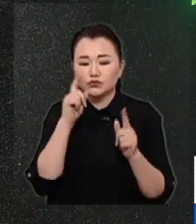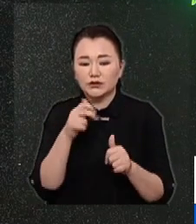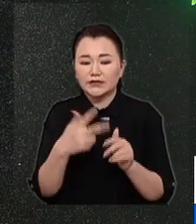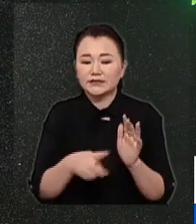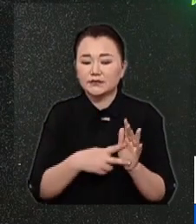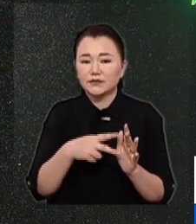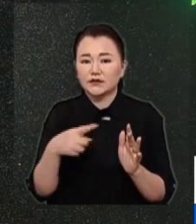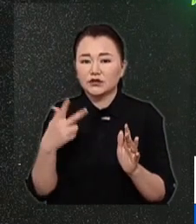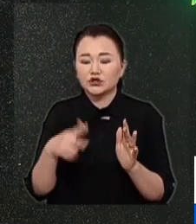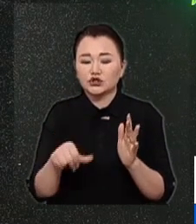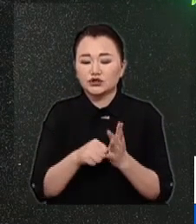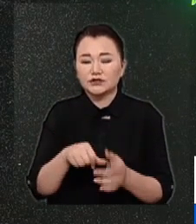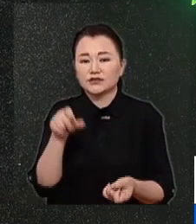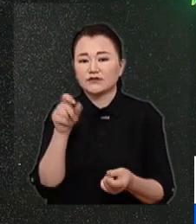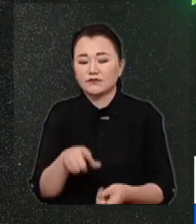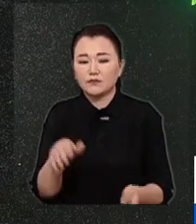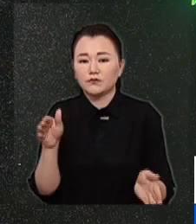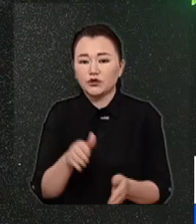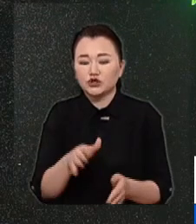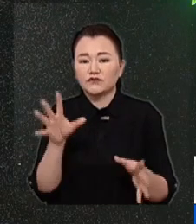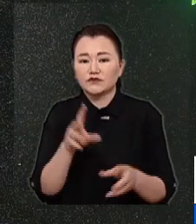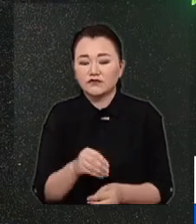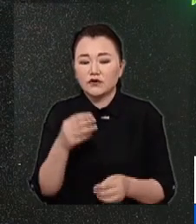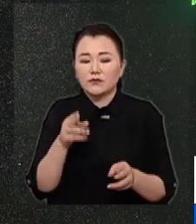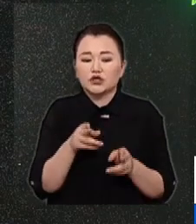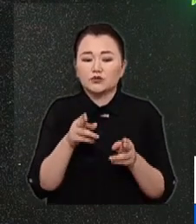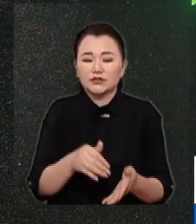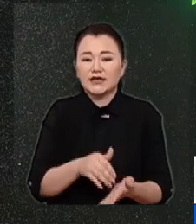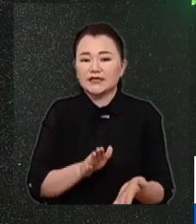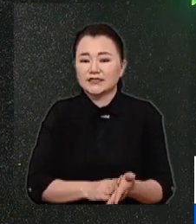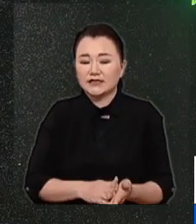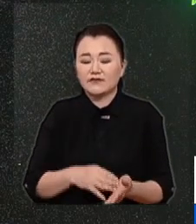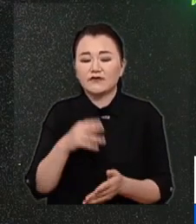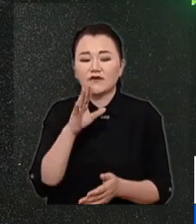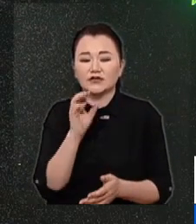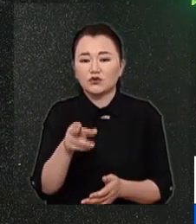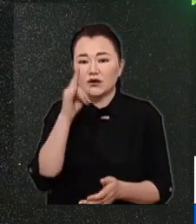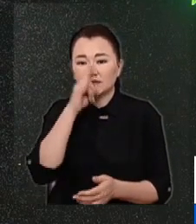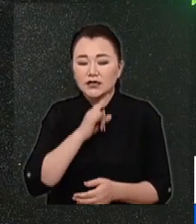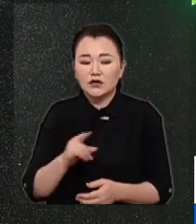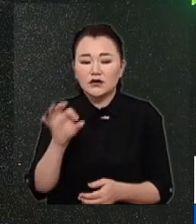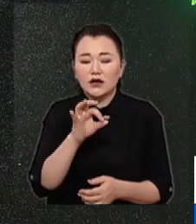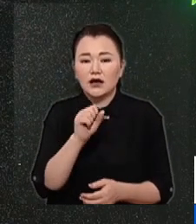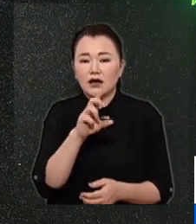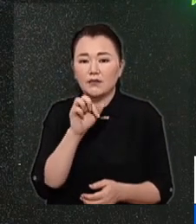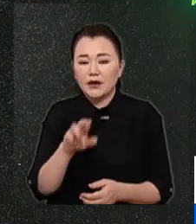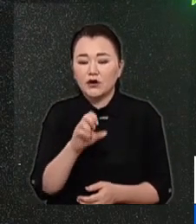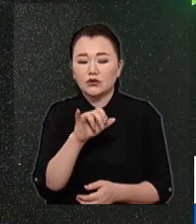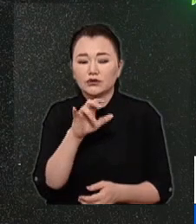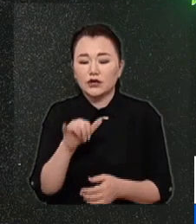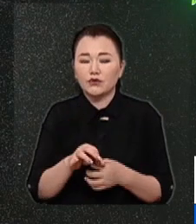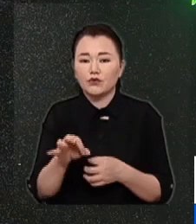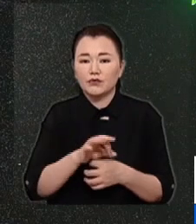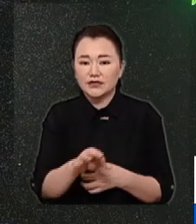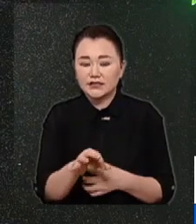37 и 36 соответственно. Меньше всего подобных преступлений зарегистрировали в Восточно-Казахстанской, Абайской и Улытауской